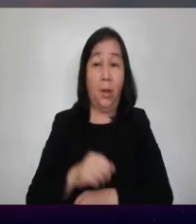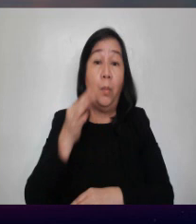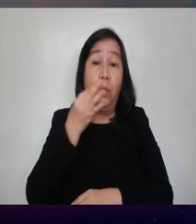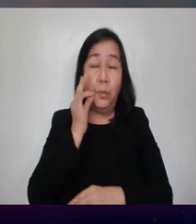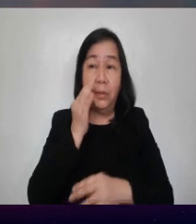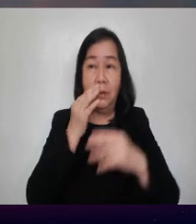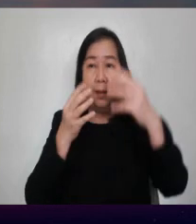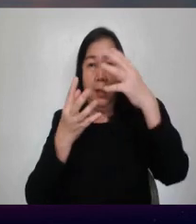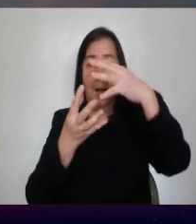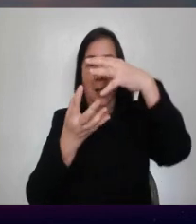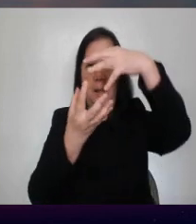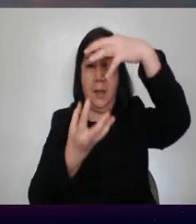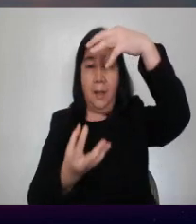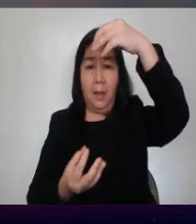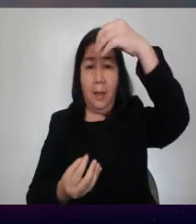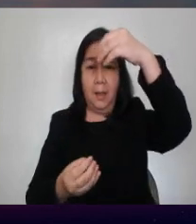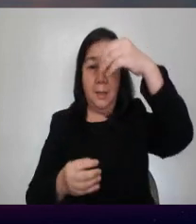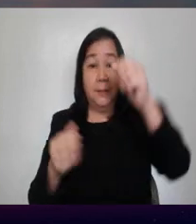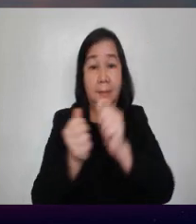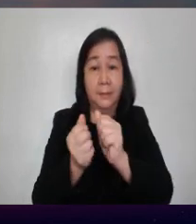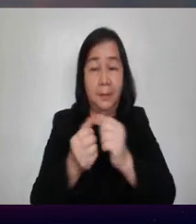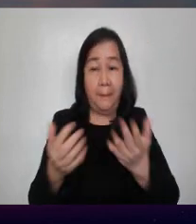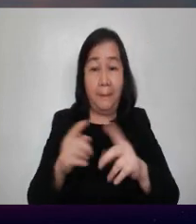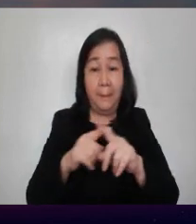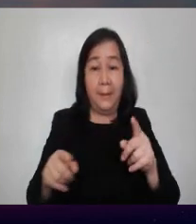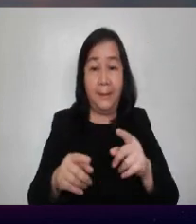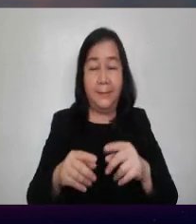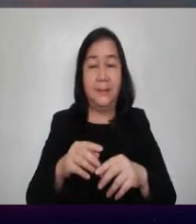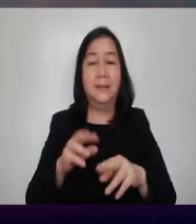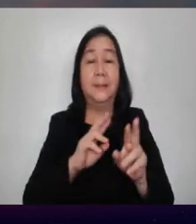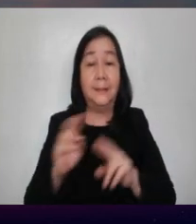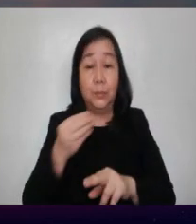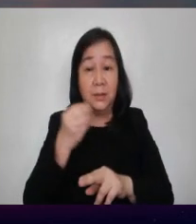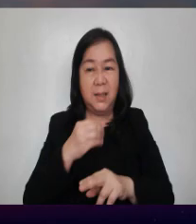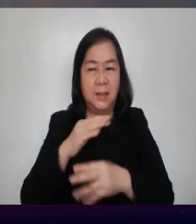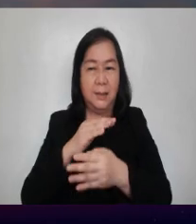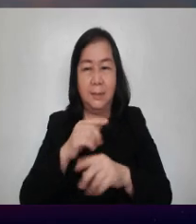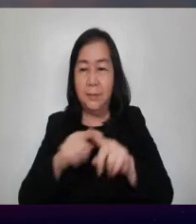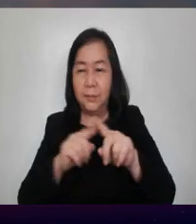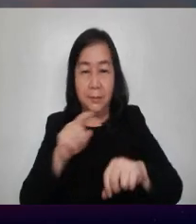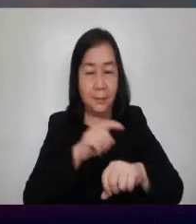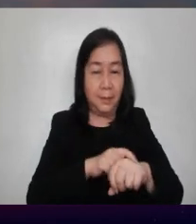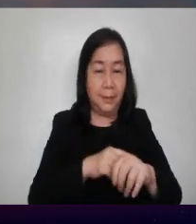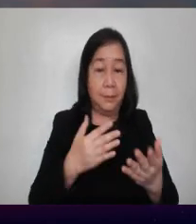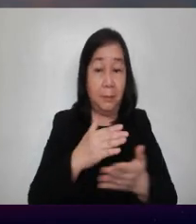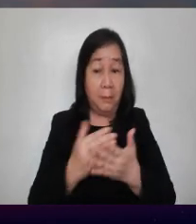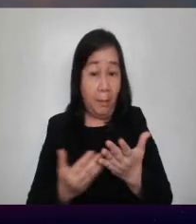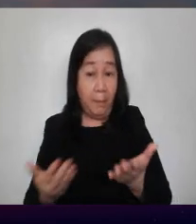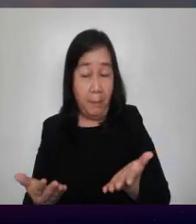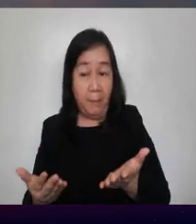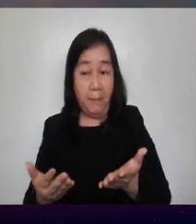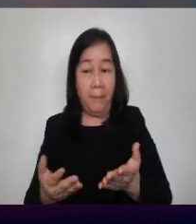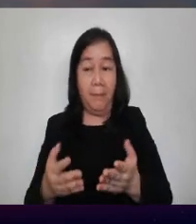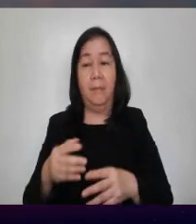ay tumutubo ng magkakasama, ngunit hinog sila sa iba't ibang panahon. Ang isa ay nahihinog,